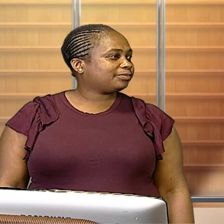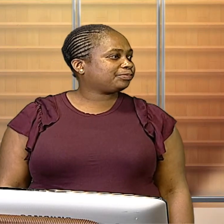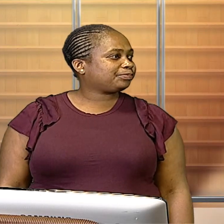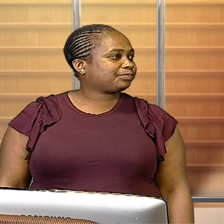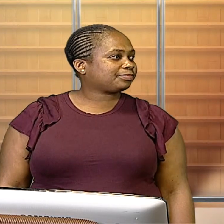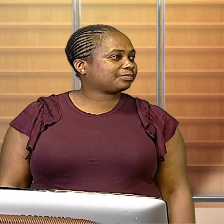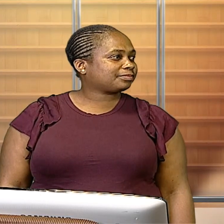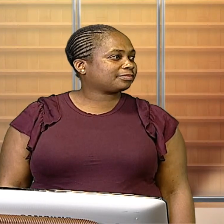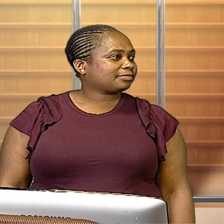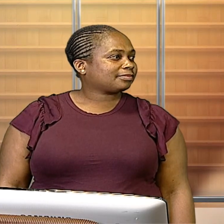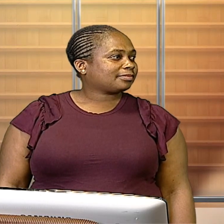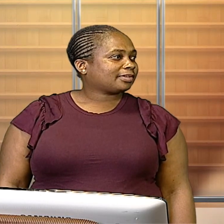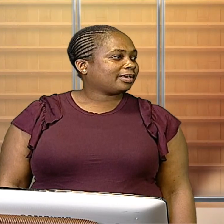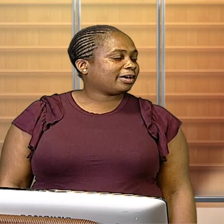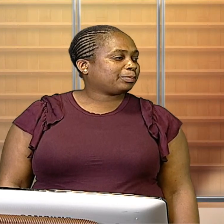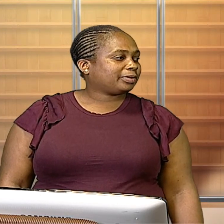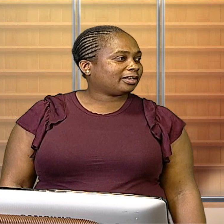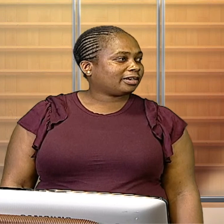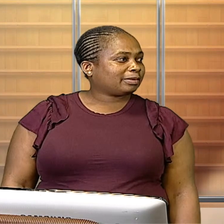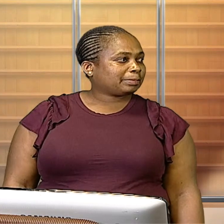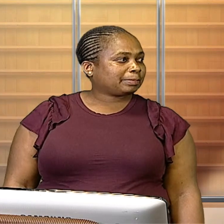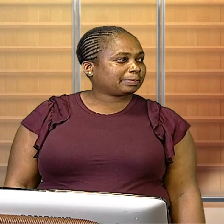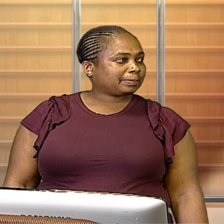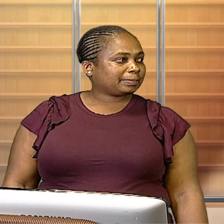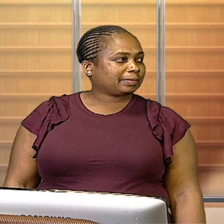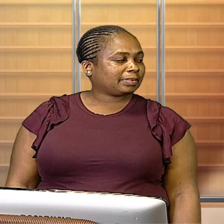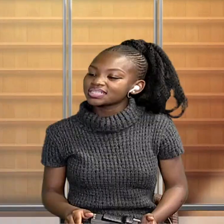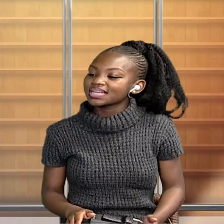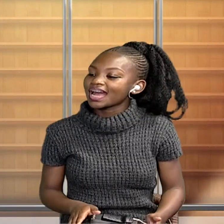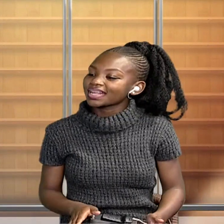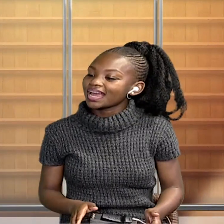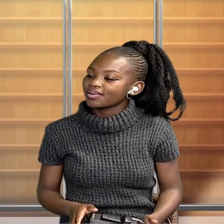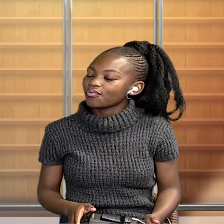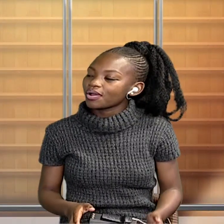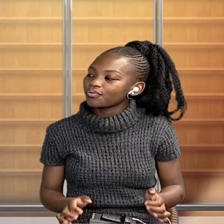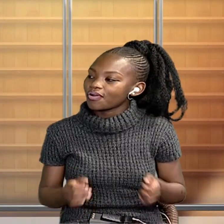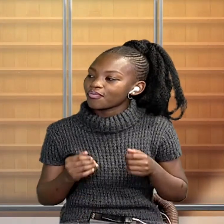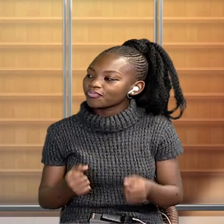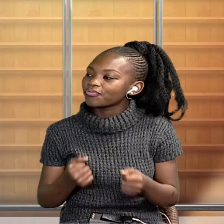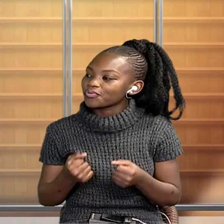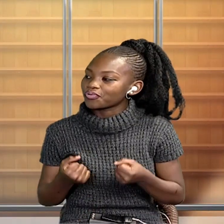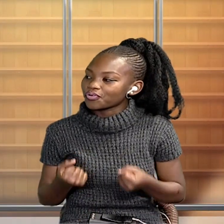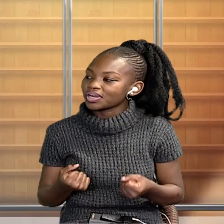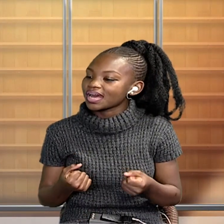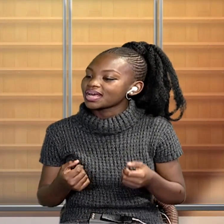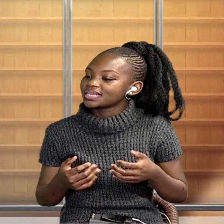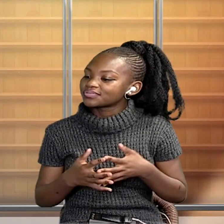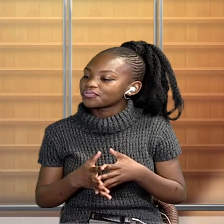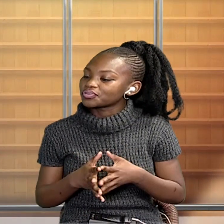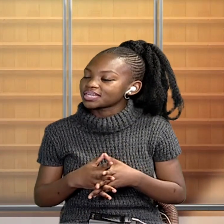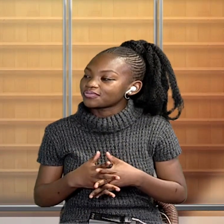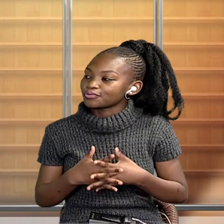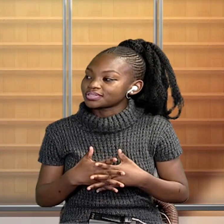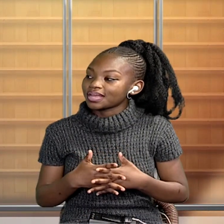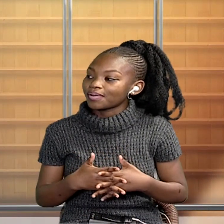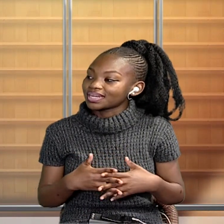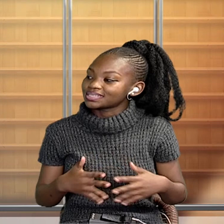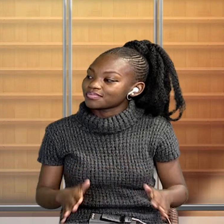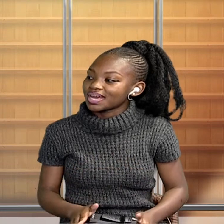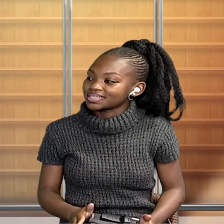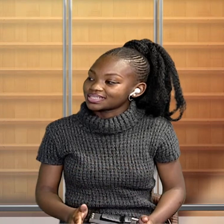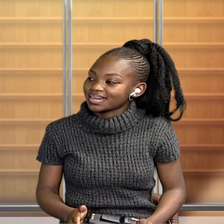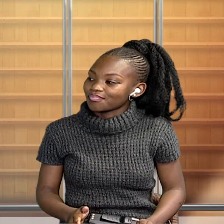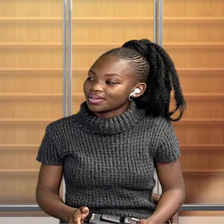unjani? Ngiphilile unjani namhla? Ngiyaphila nami. Okay, ngicela ukuthi singakaqali uma nofaka umfutho khona sifundvo sethu